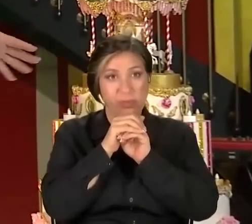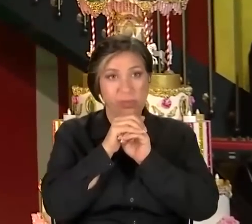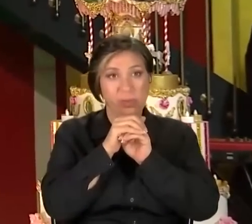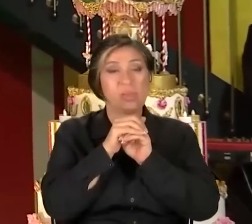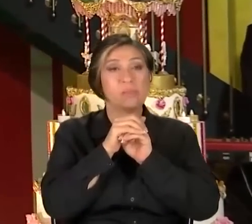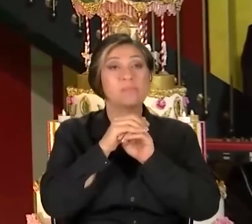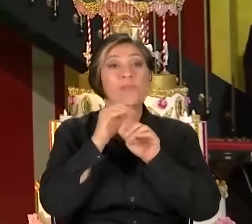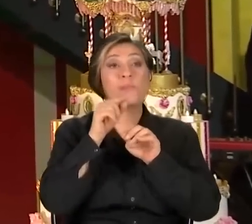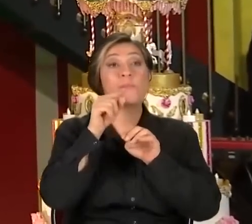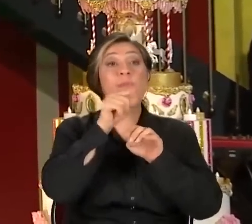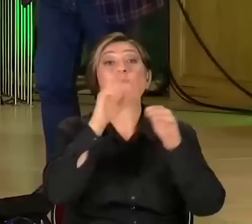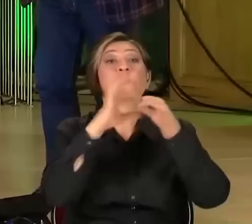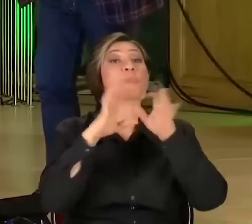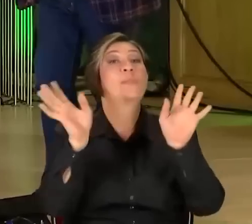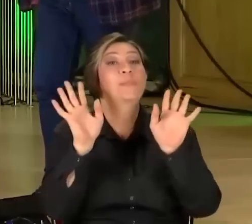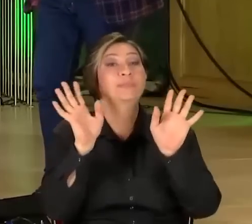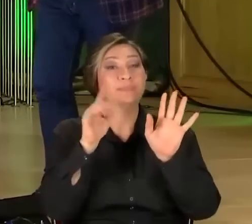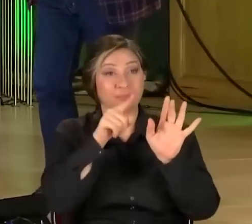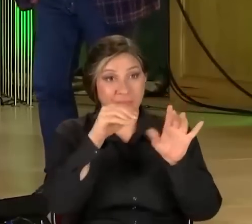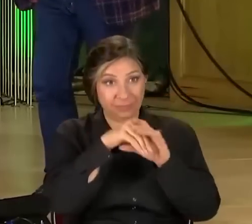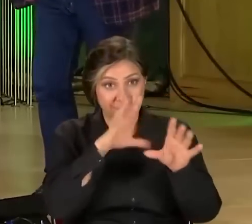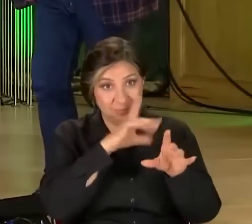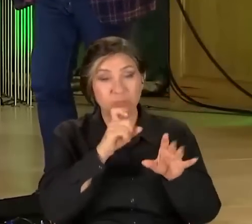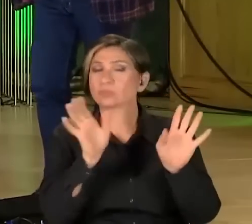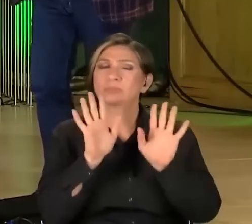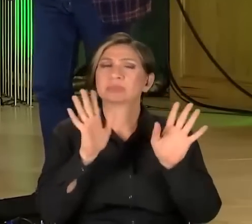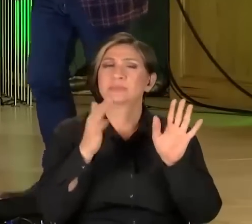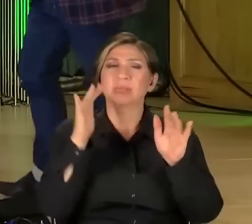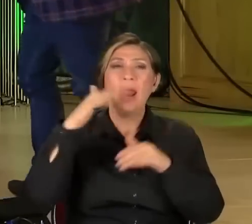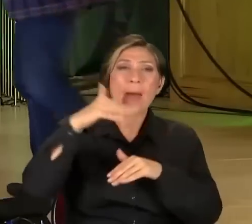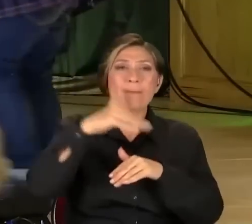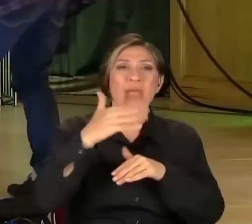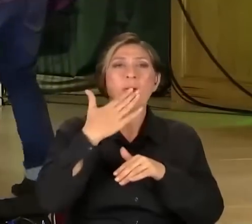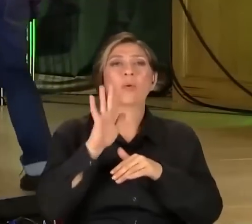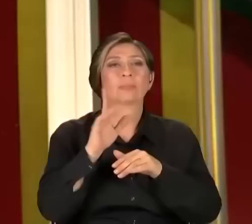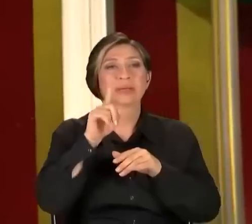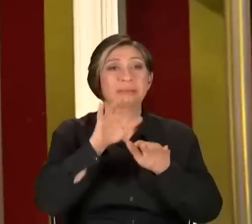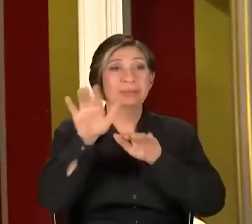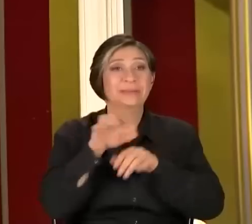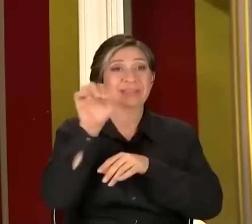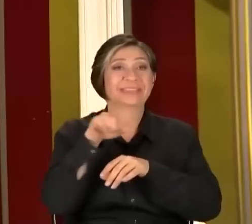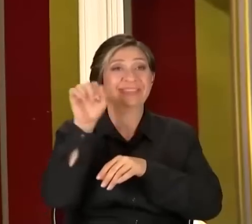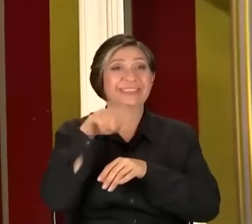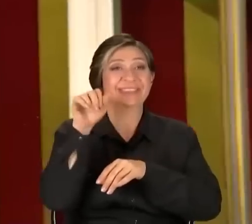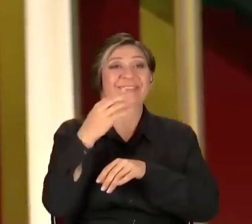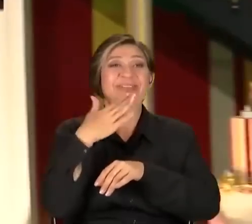o tüm Ama sizinle ilgili değil o var mı sizde Yok yok yani bir yere dayanıp